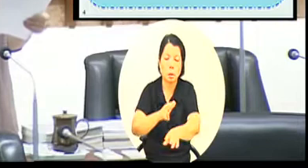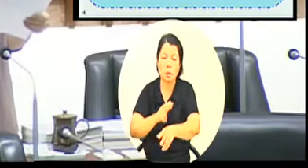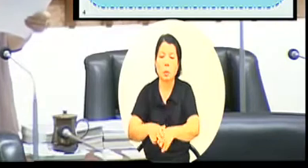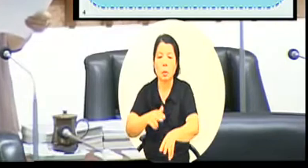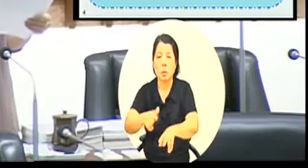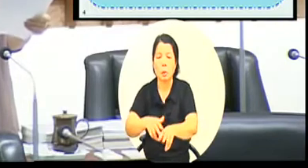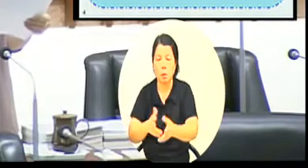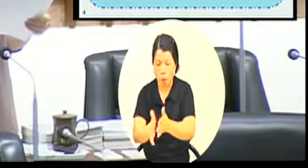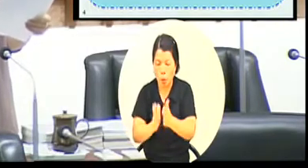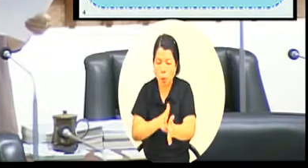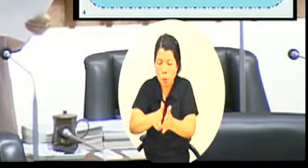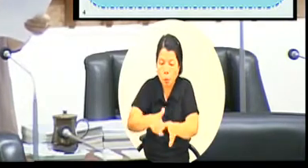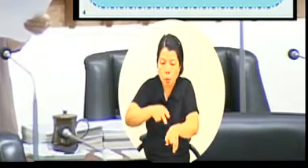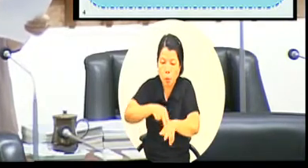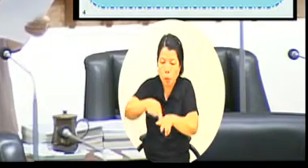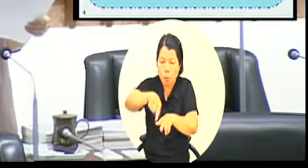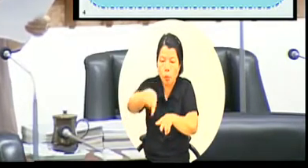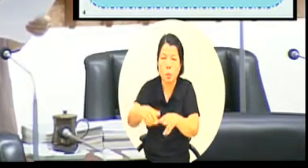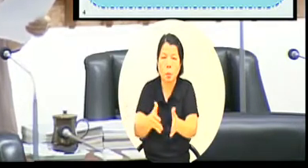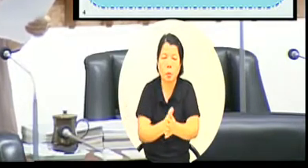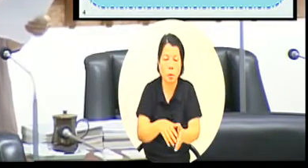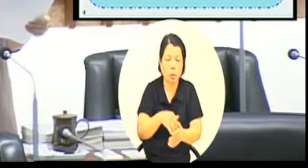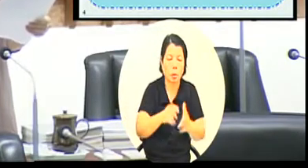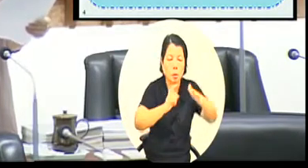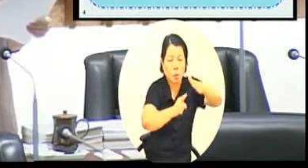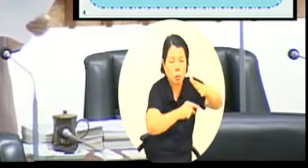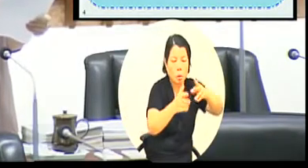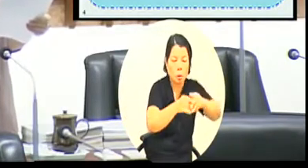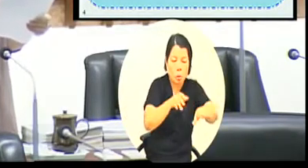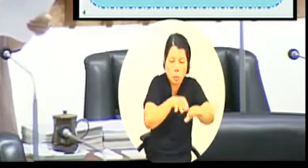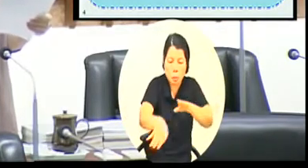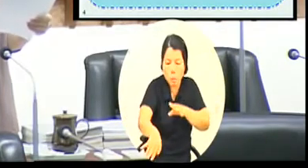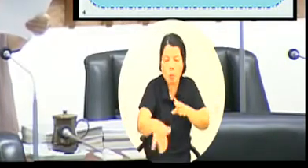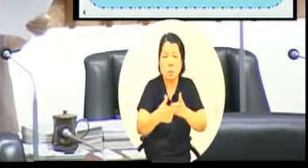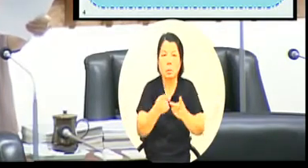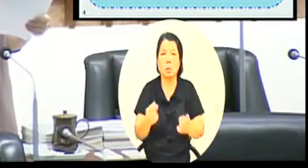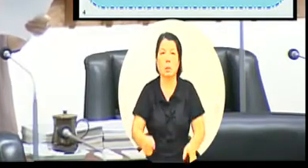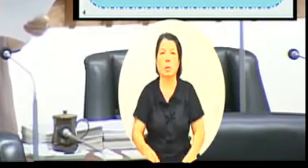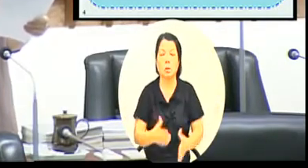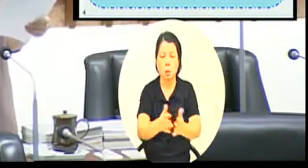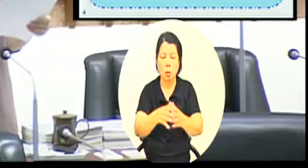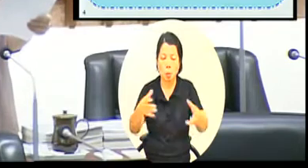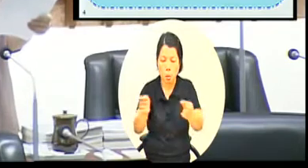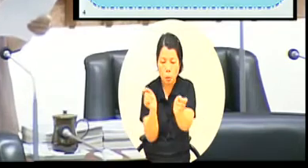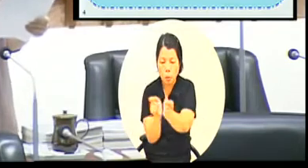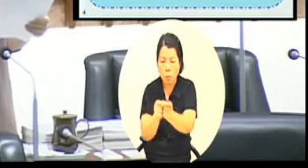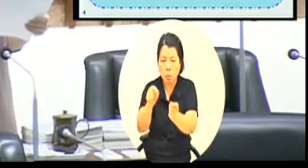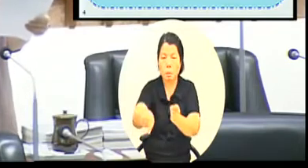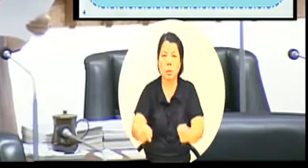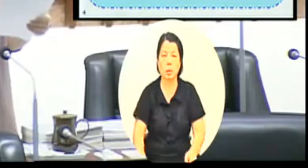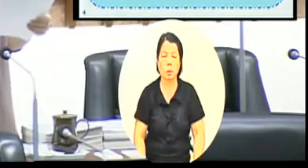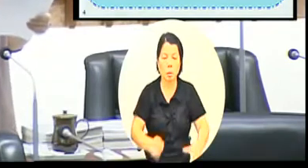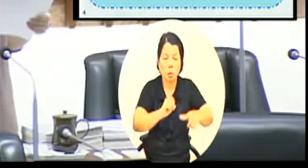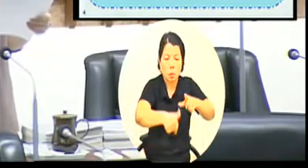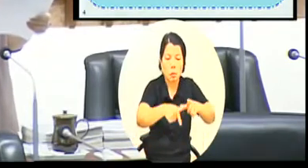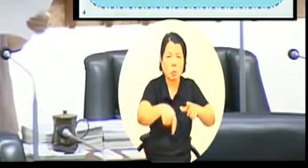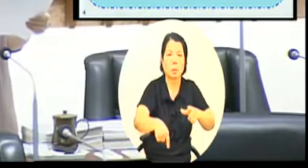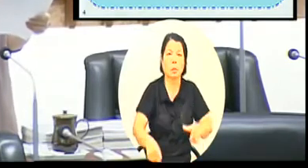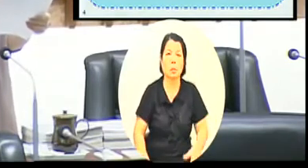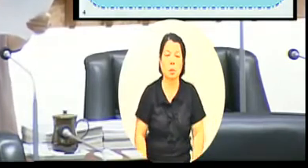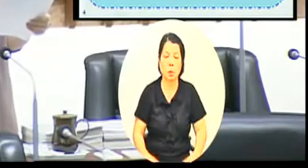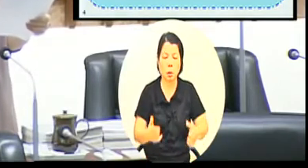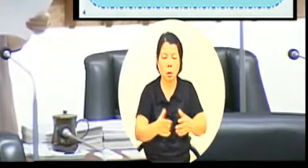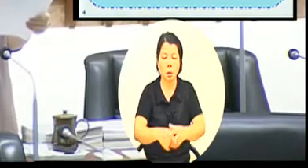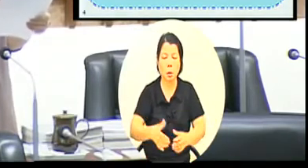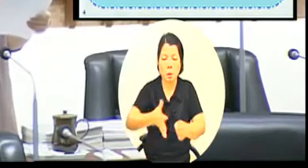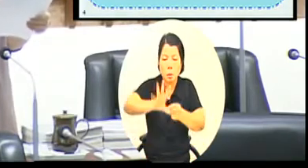道、然后隧道、同侧高速公路、交流道、匝道的那个渐变端点，然后公私立高级中